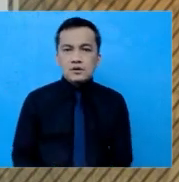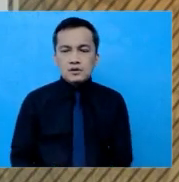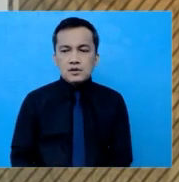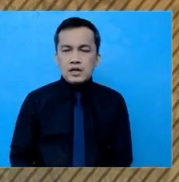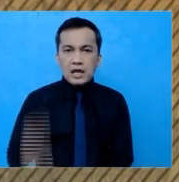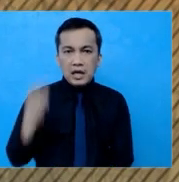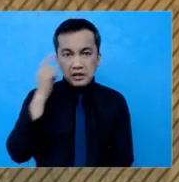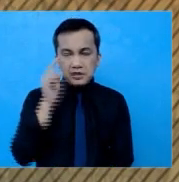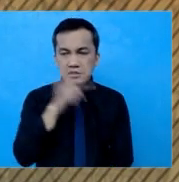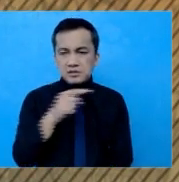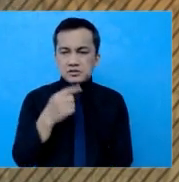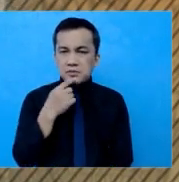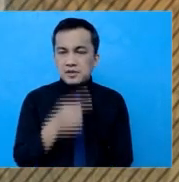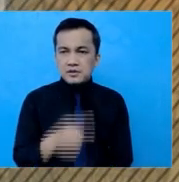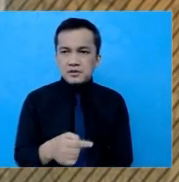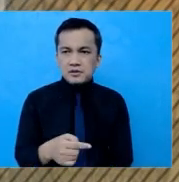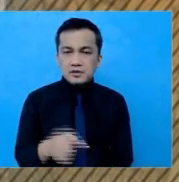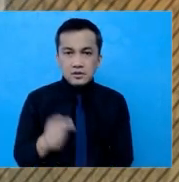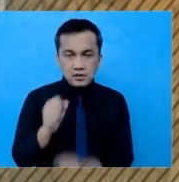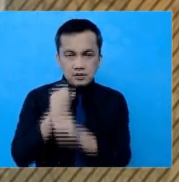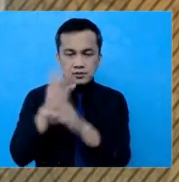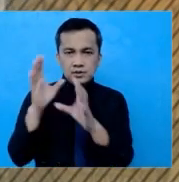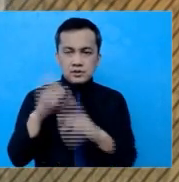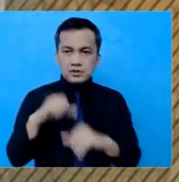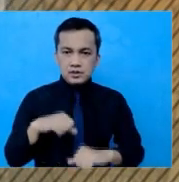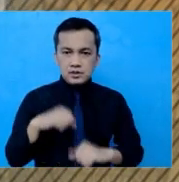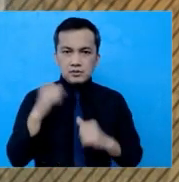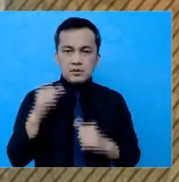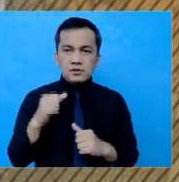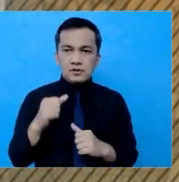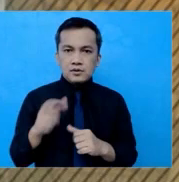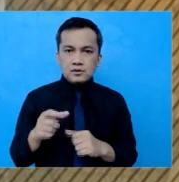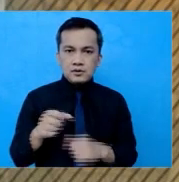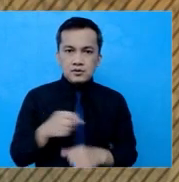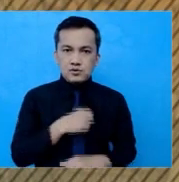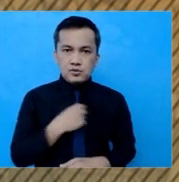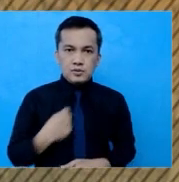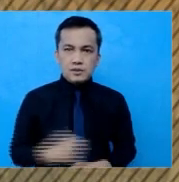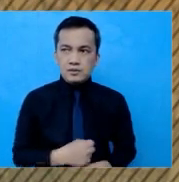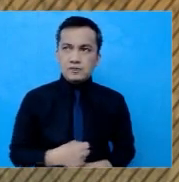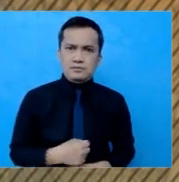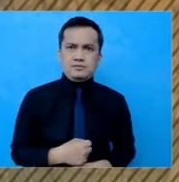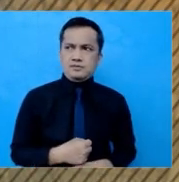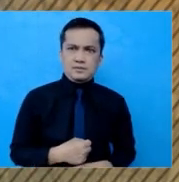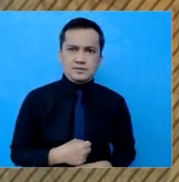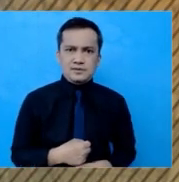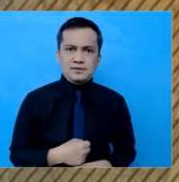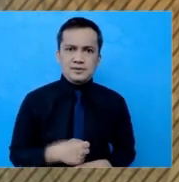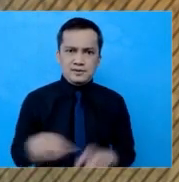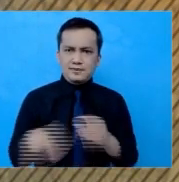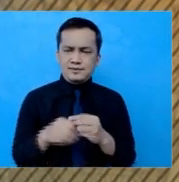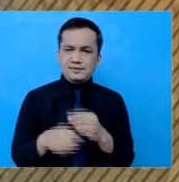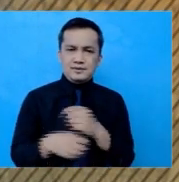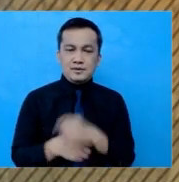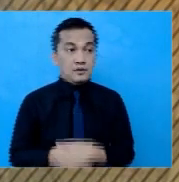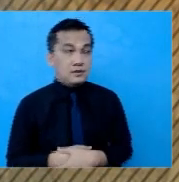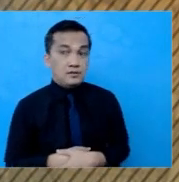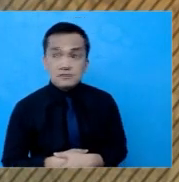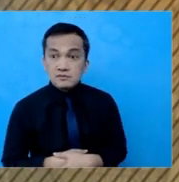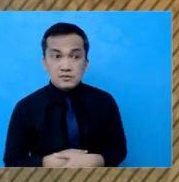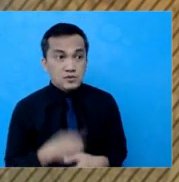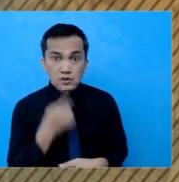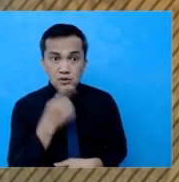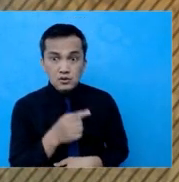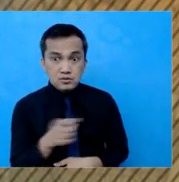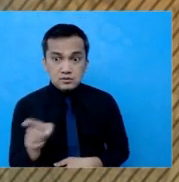niya, imagine mo, yabang-yabang ko na tapos Superman pa, ganun. Pero sabi ko, kung hindi naman, kung tinanggap